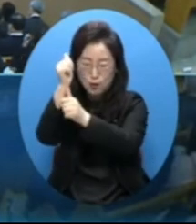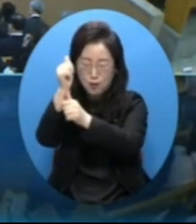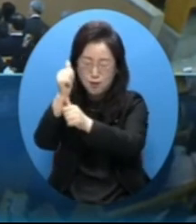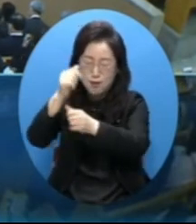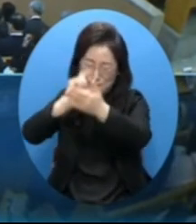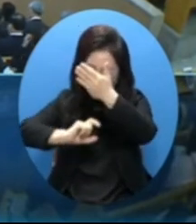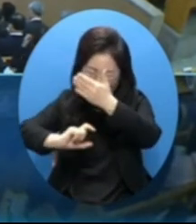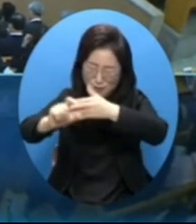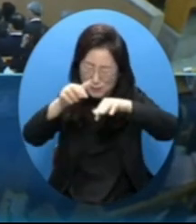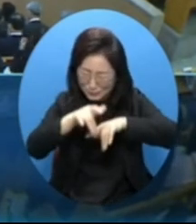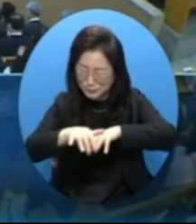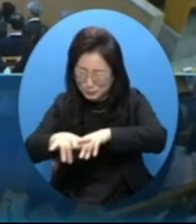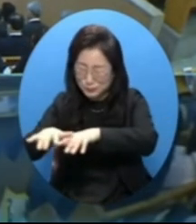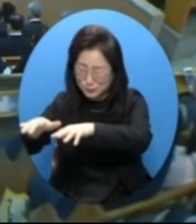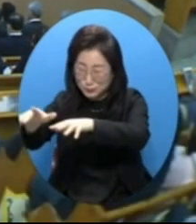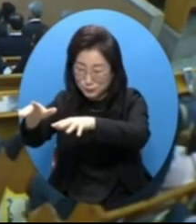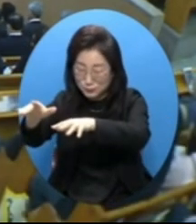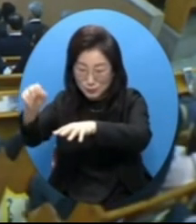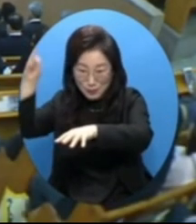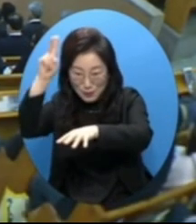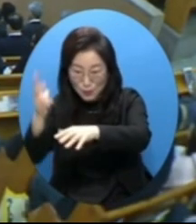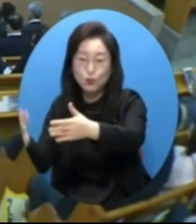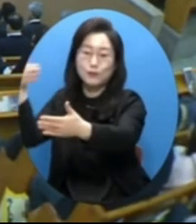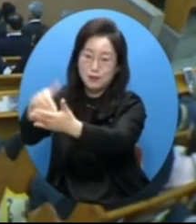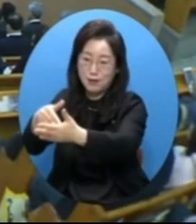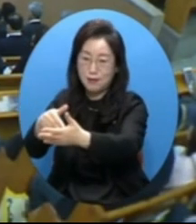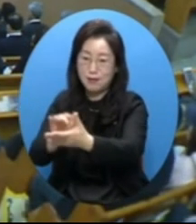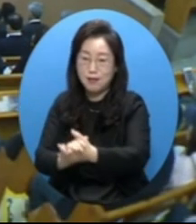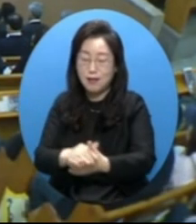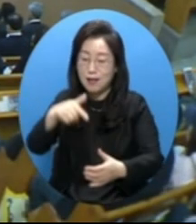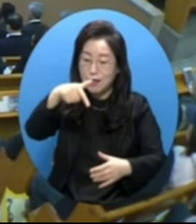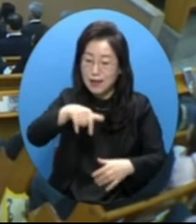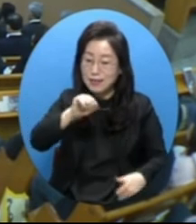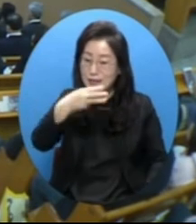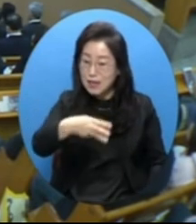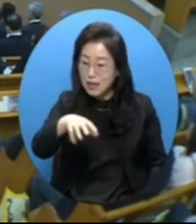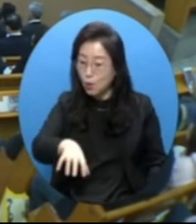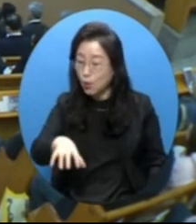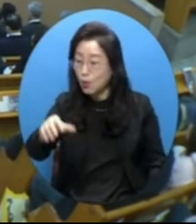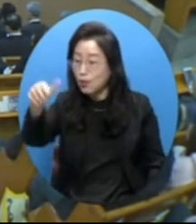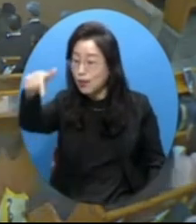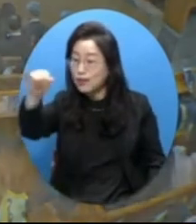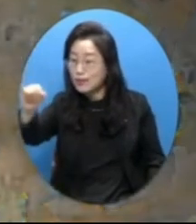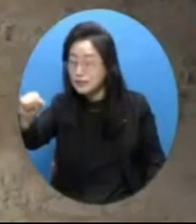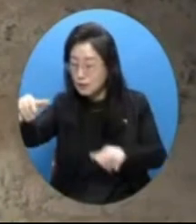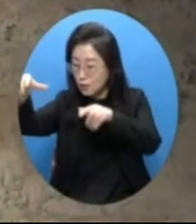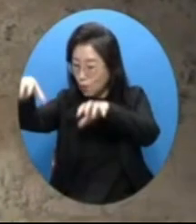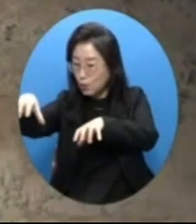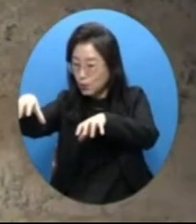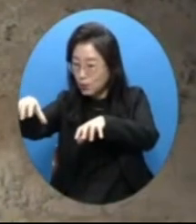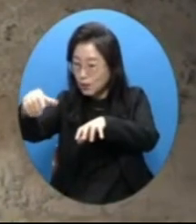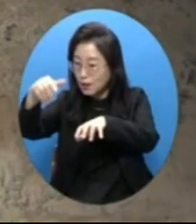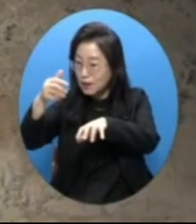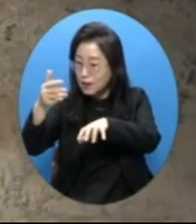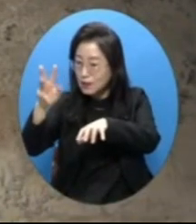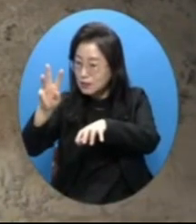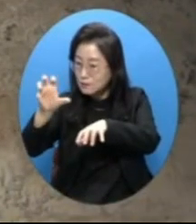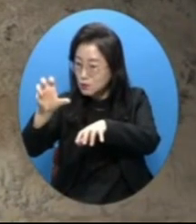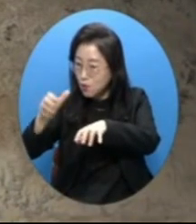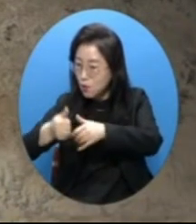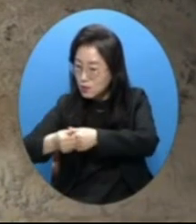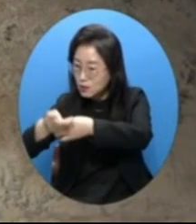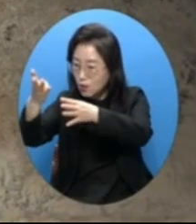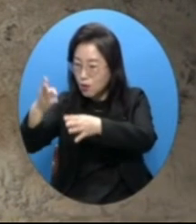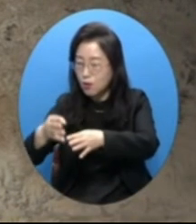올라가 갑자기 그들에게 이르니 길가로서 기본까지는 약 35km 거리고 기본 해발